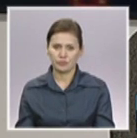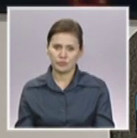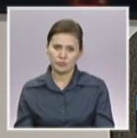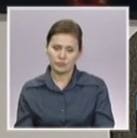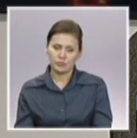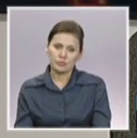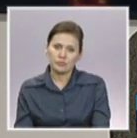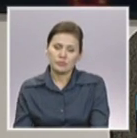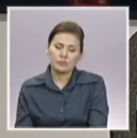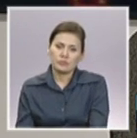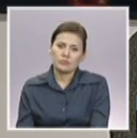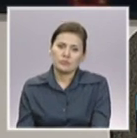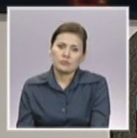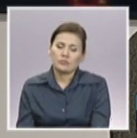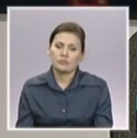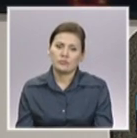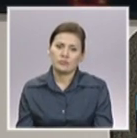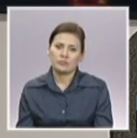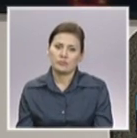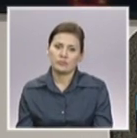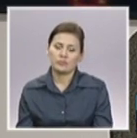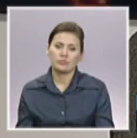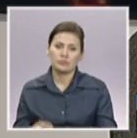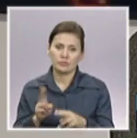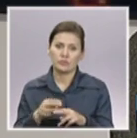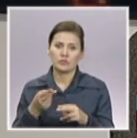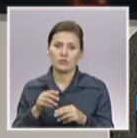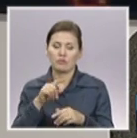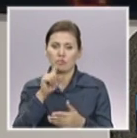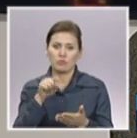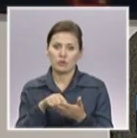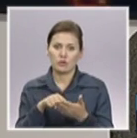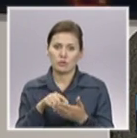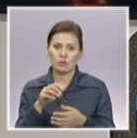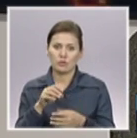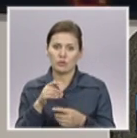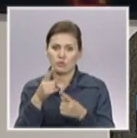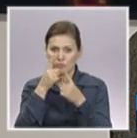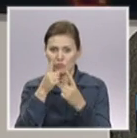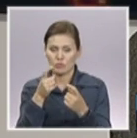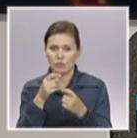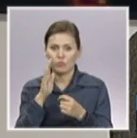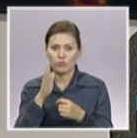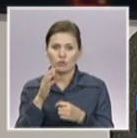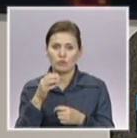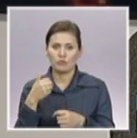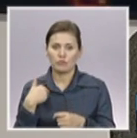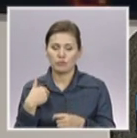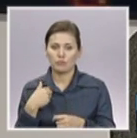Вот, так что мы этот вопрос изучим и при возможности будем